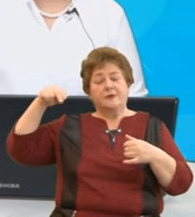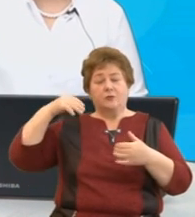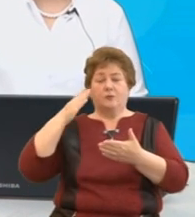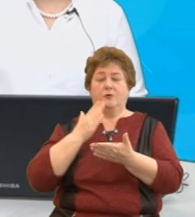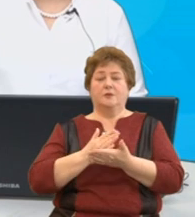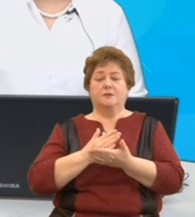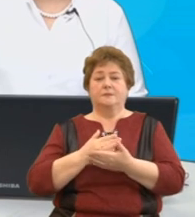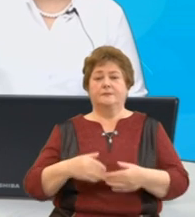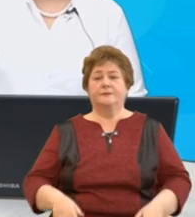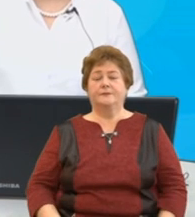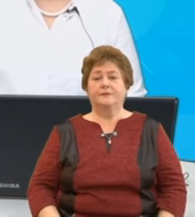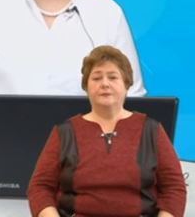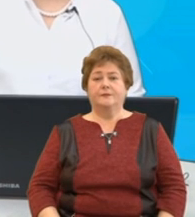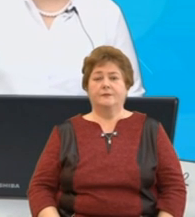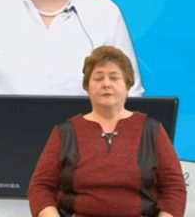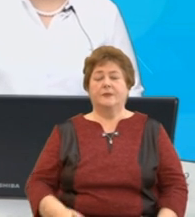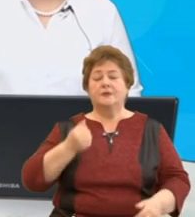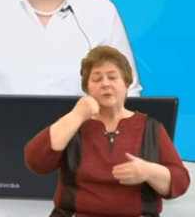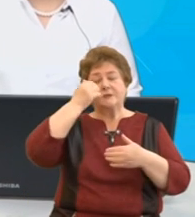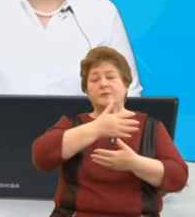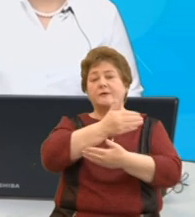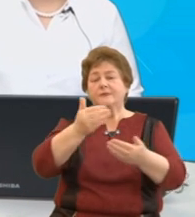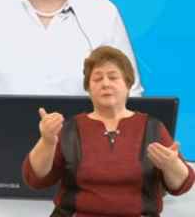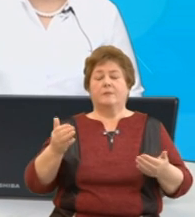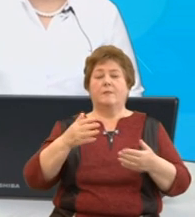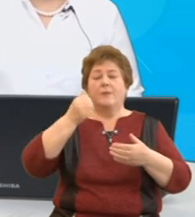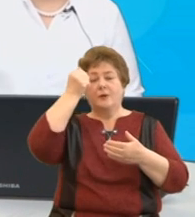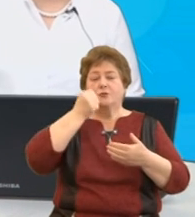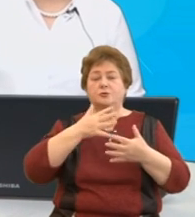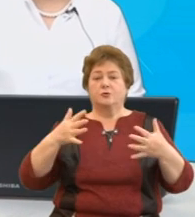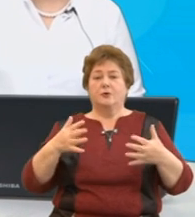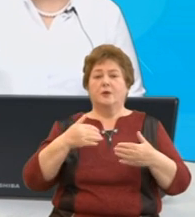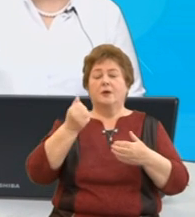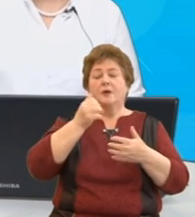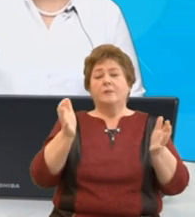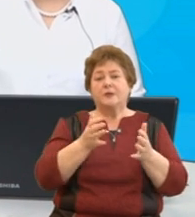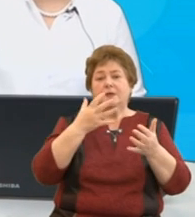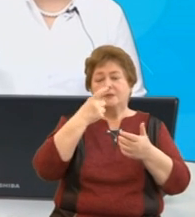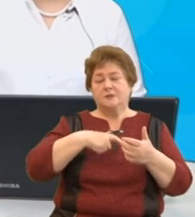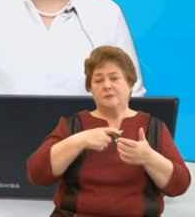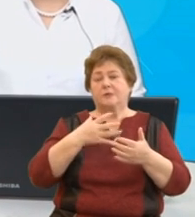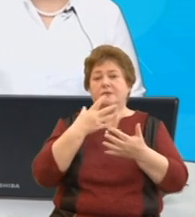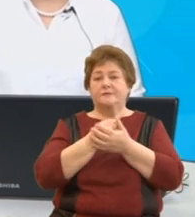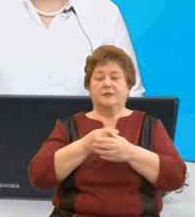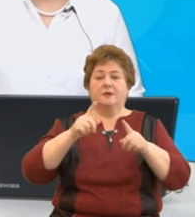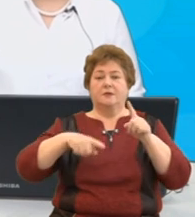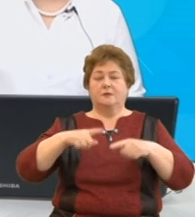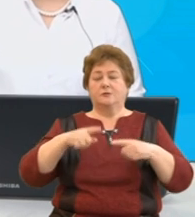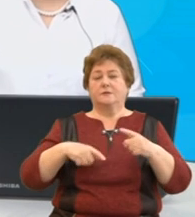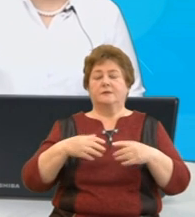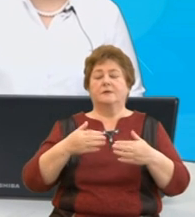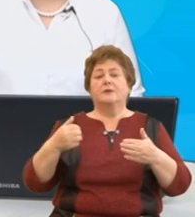звонок спасибо всем большое ребята берегите себя и своих близких